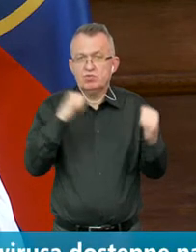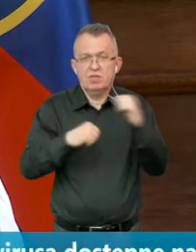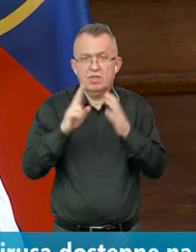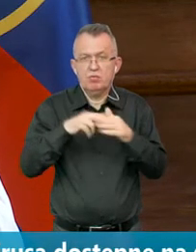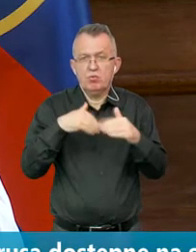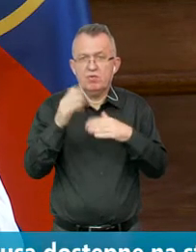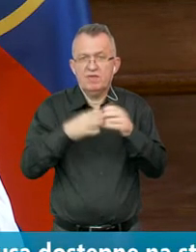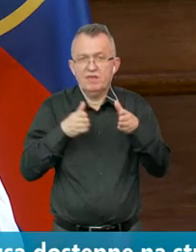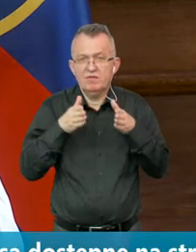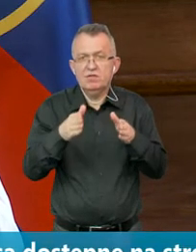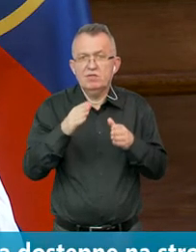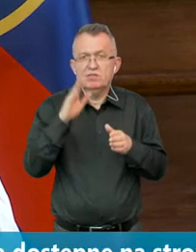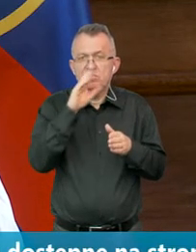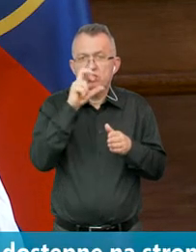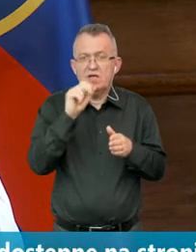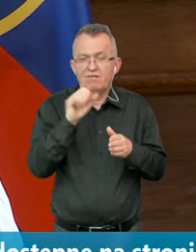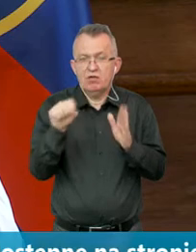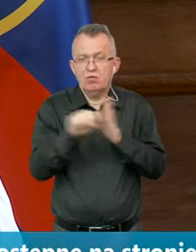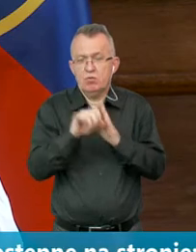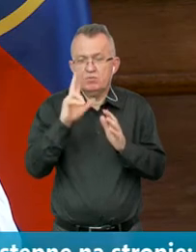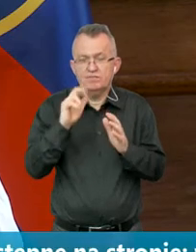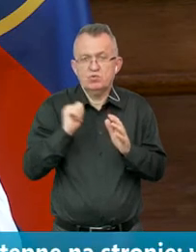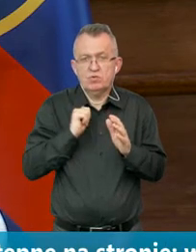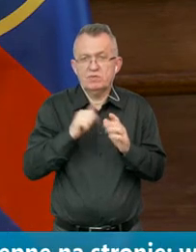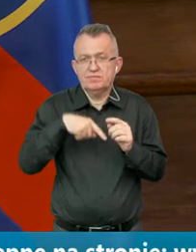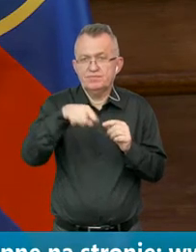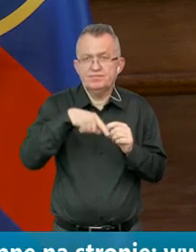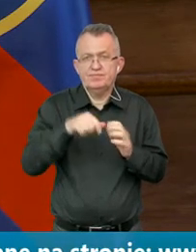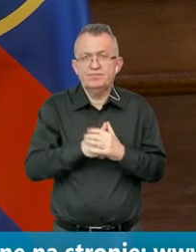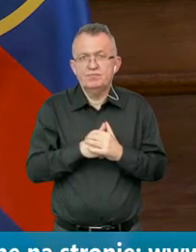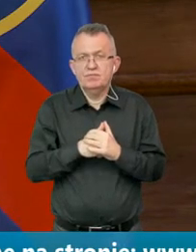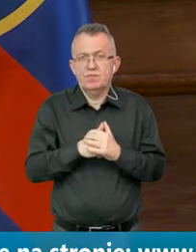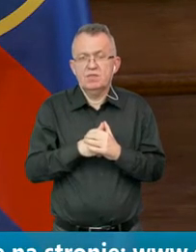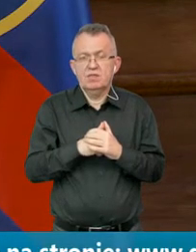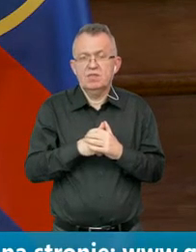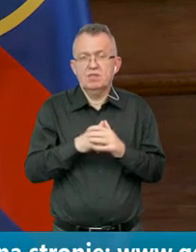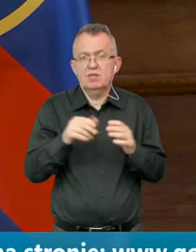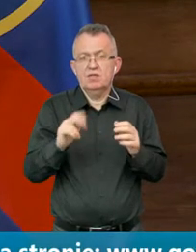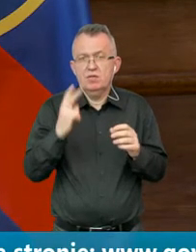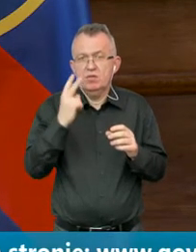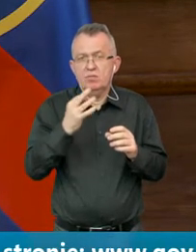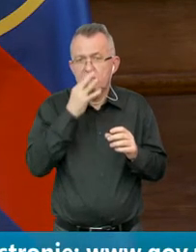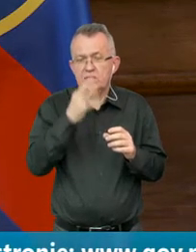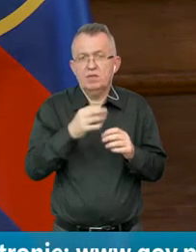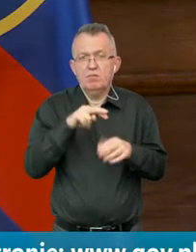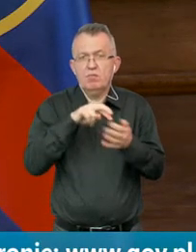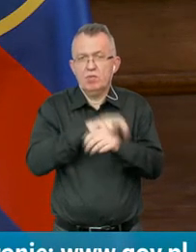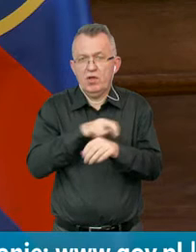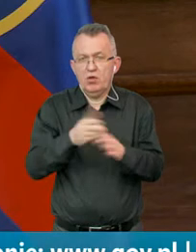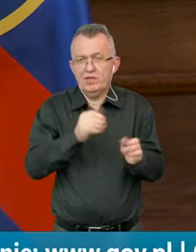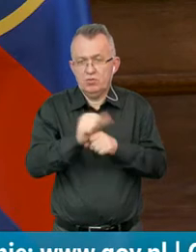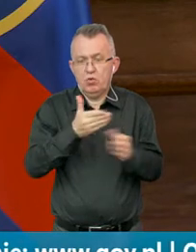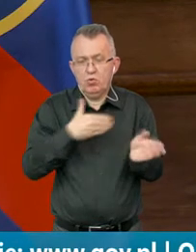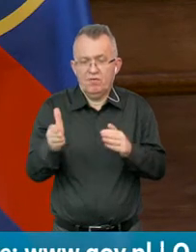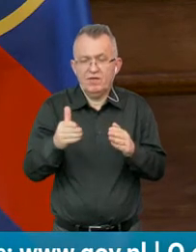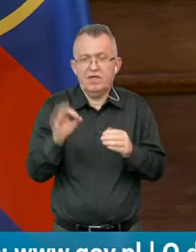trasy tramwajowej od Szafera do Żołnierskiej do Pętli Krzekowo? Z góry dziękuję za odpowiedź. Panie Mariuszu, zacznę od drugiej części. Projekt jest gotowy, natomiast